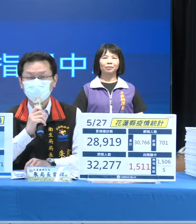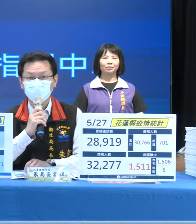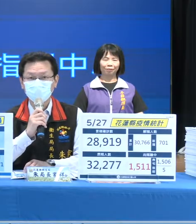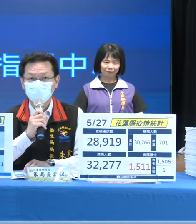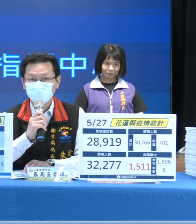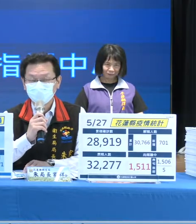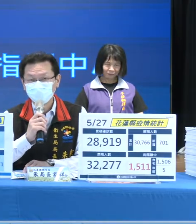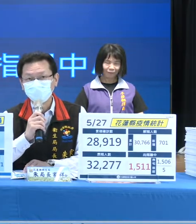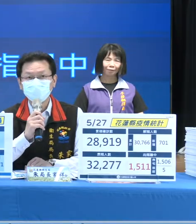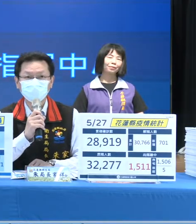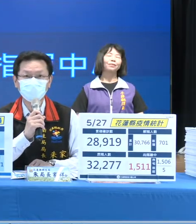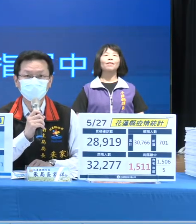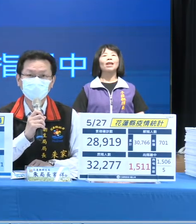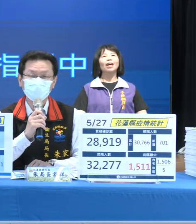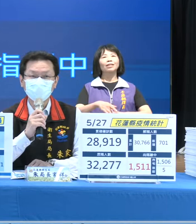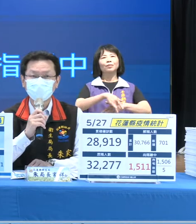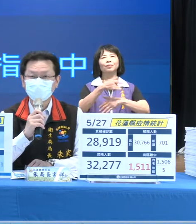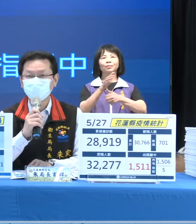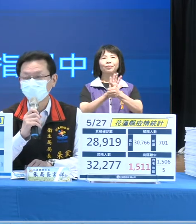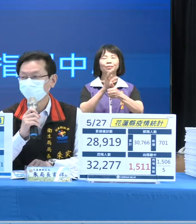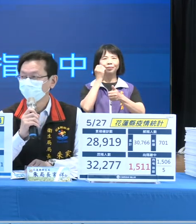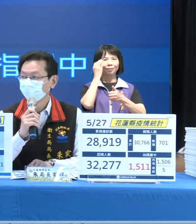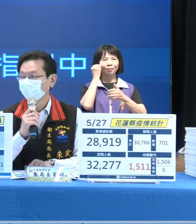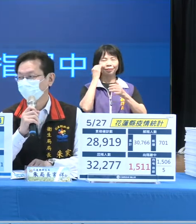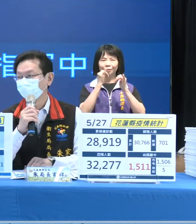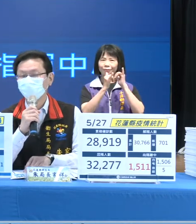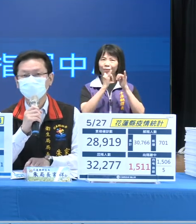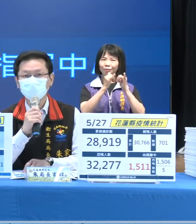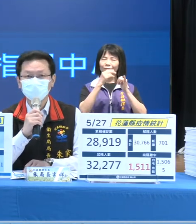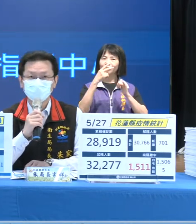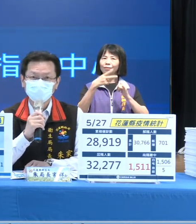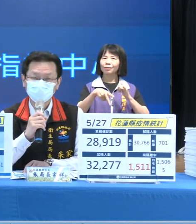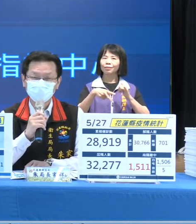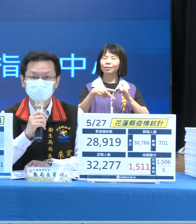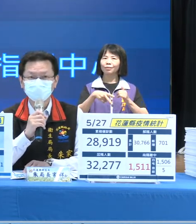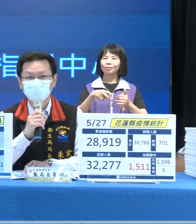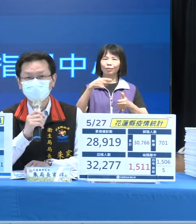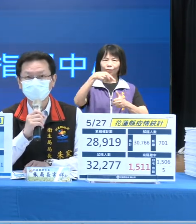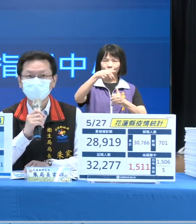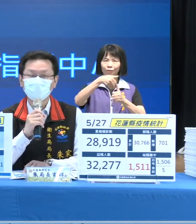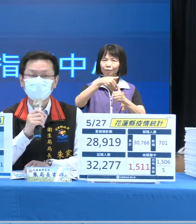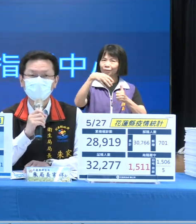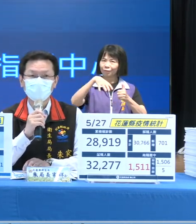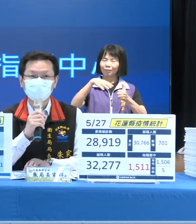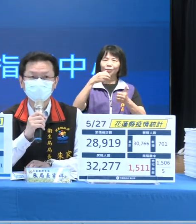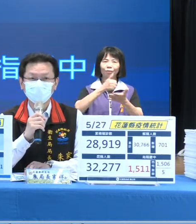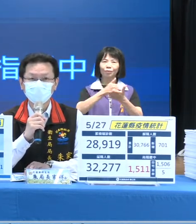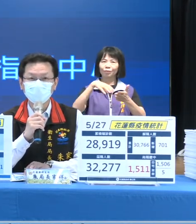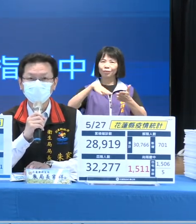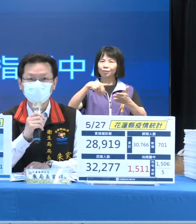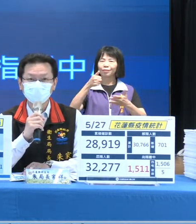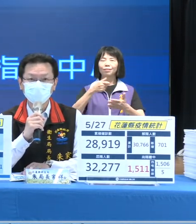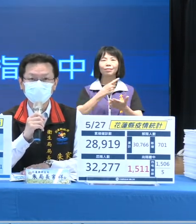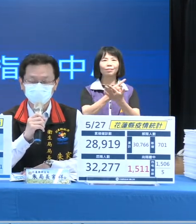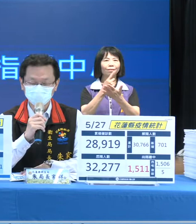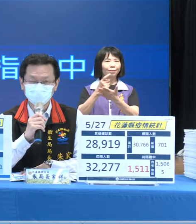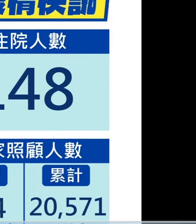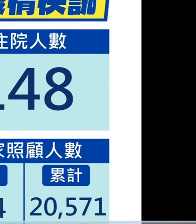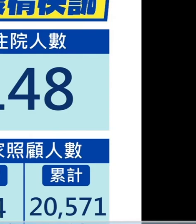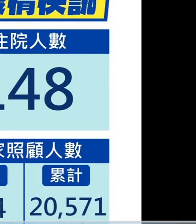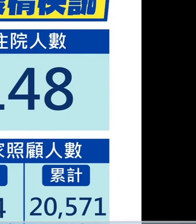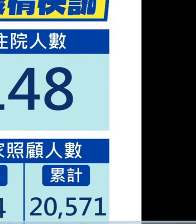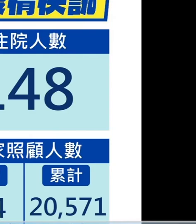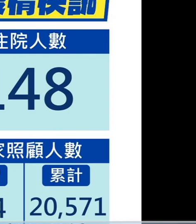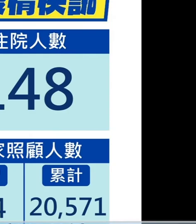情，花莲县27日确诊新增1749例。累计病例28919